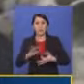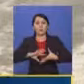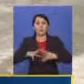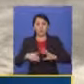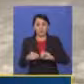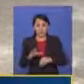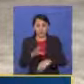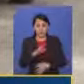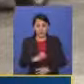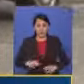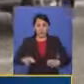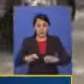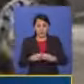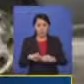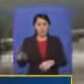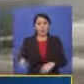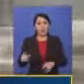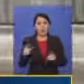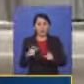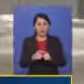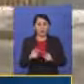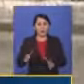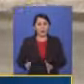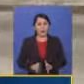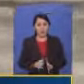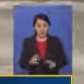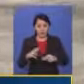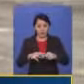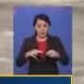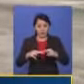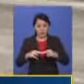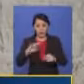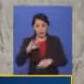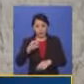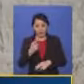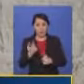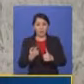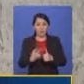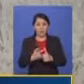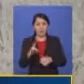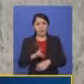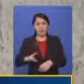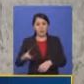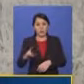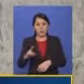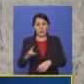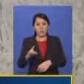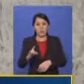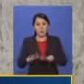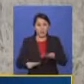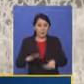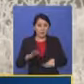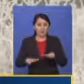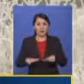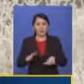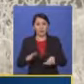еді. Мердігердің сөзінше, жол салу жұмыстары күрделі учаскеде жүргізілген, себебі аталмыш аумақ батпақты жер болған және құрылыс